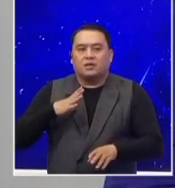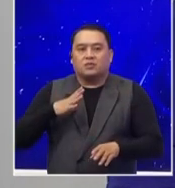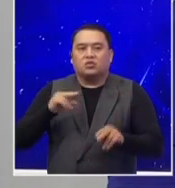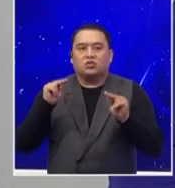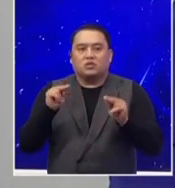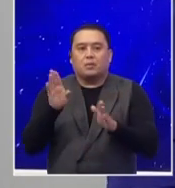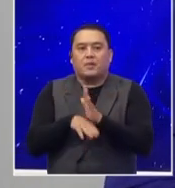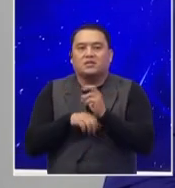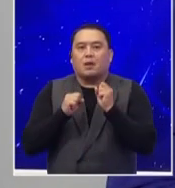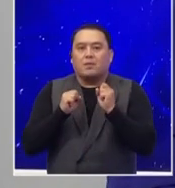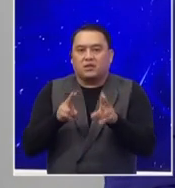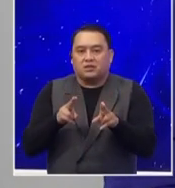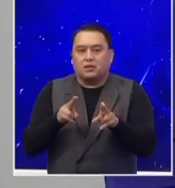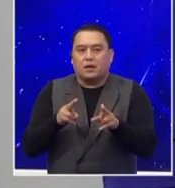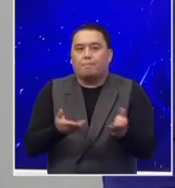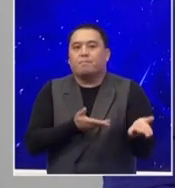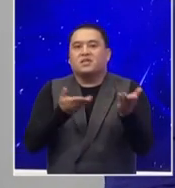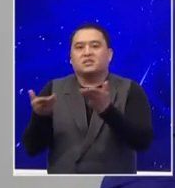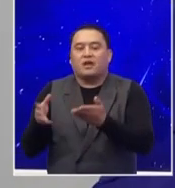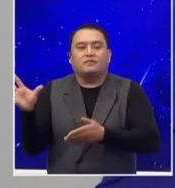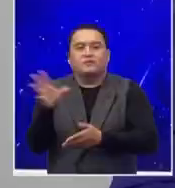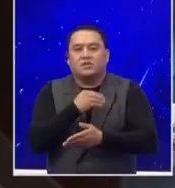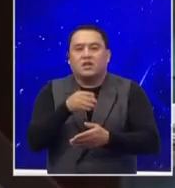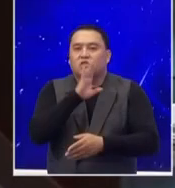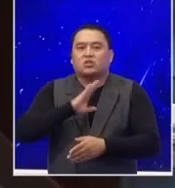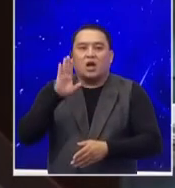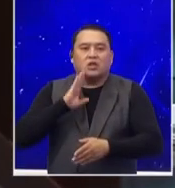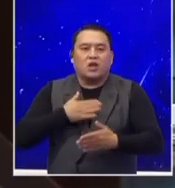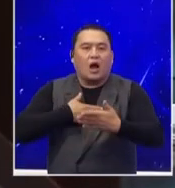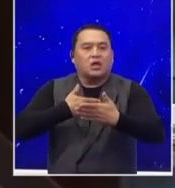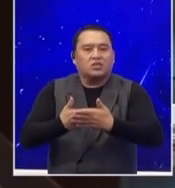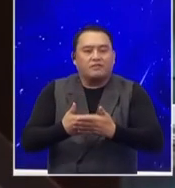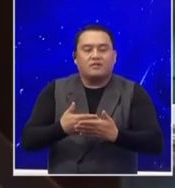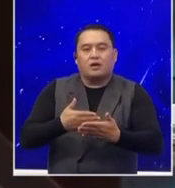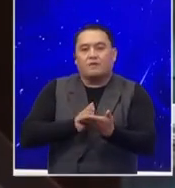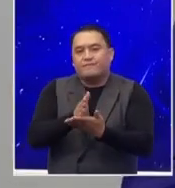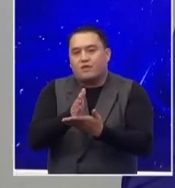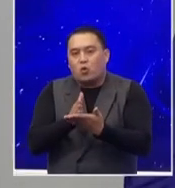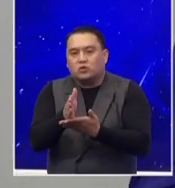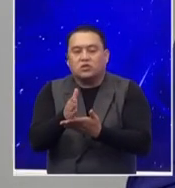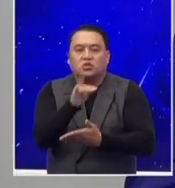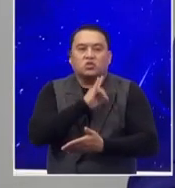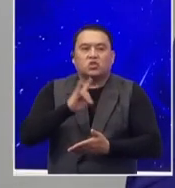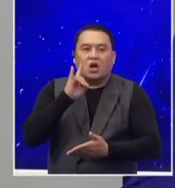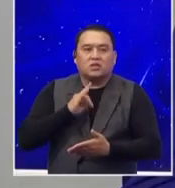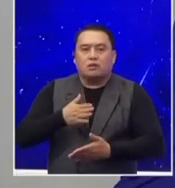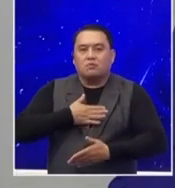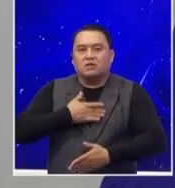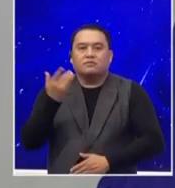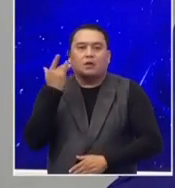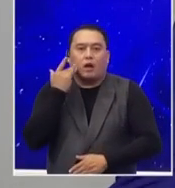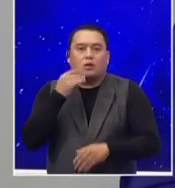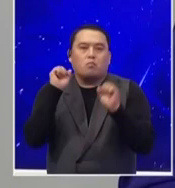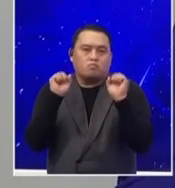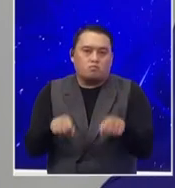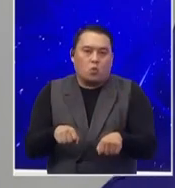«Справедливость и безопасность». Я хотела бы призвать всех женщин быть активными, быть не аполитичными. Женщина, мы